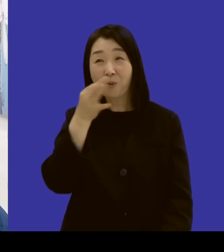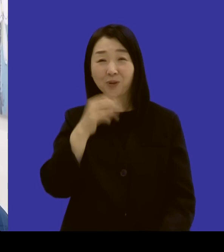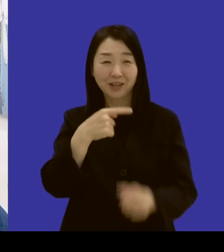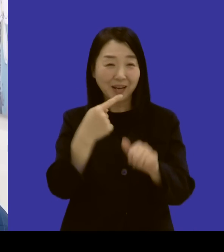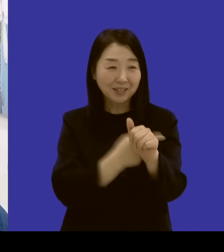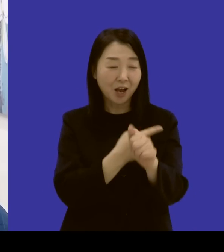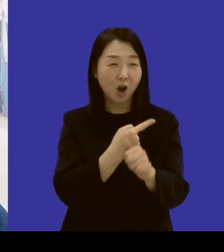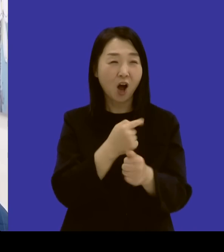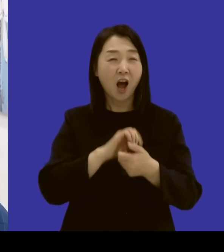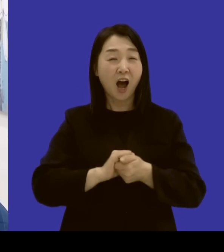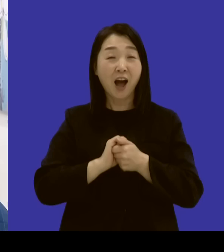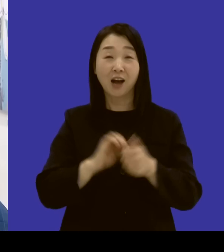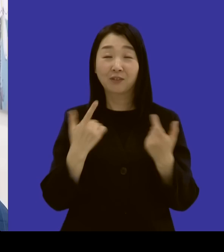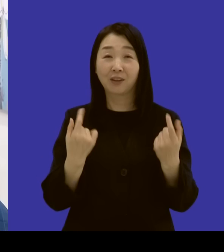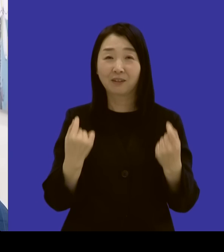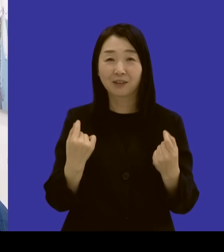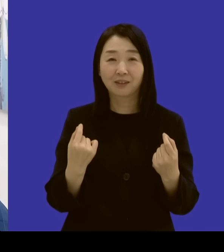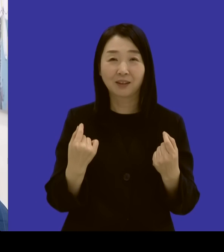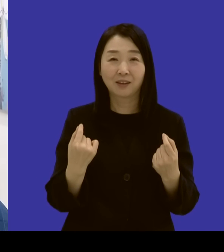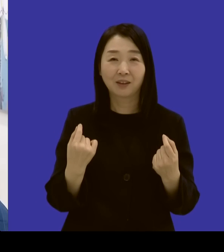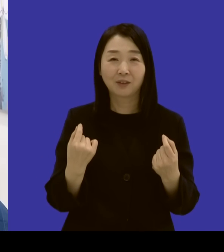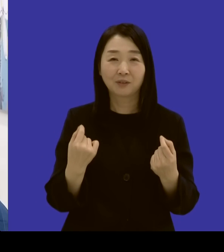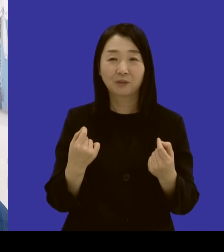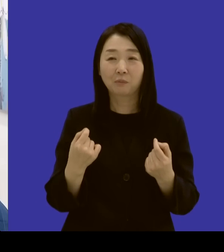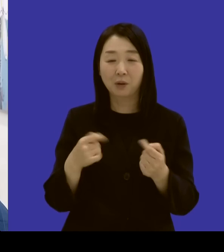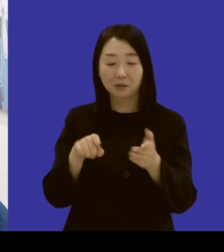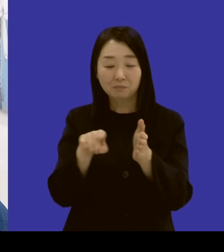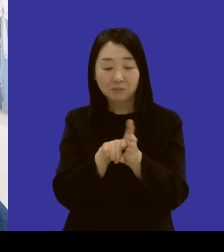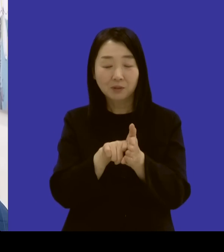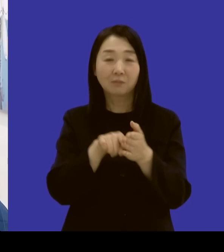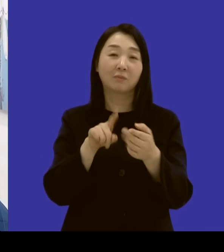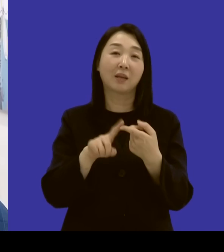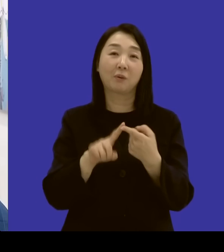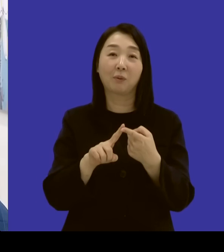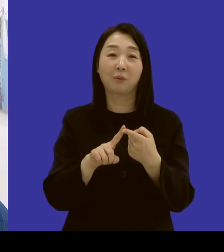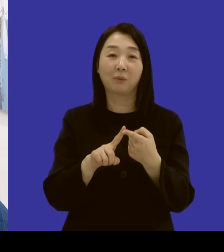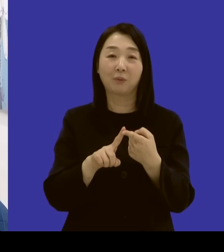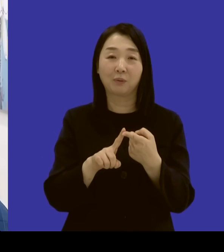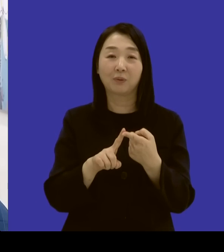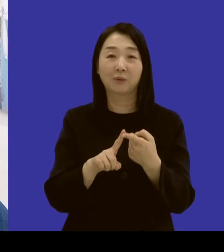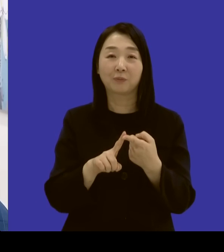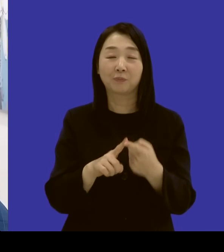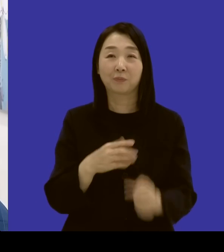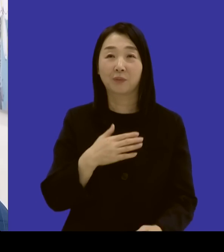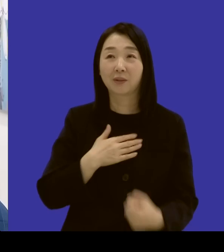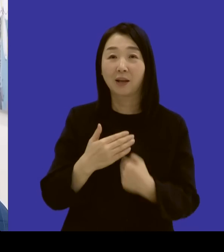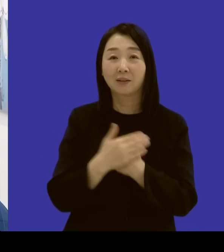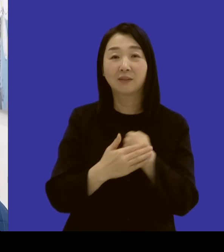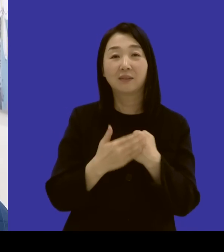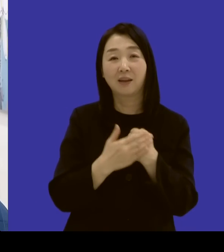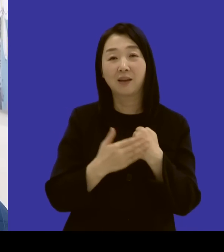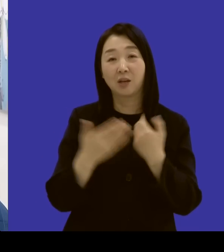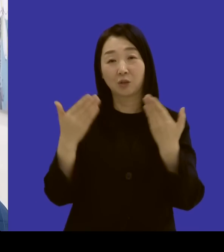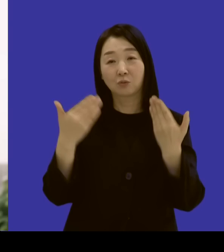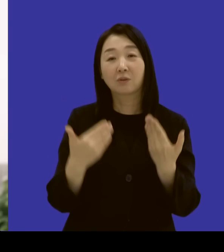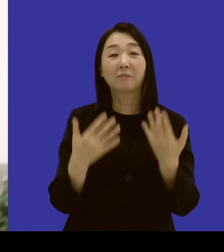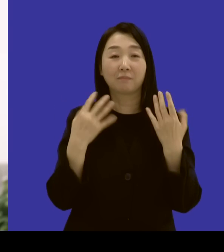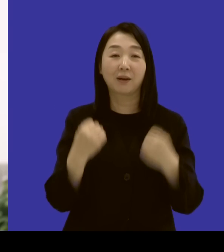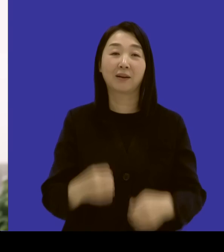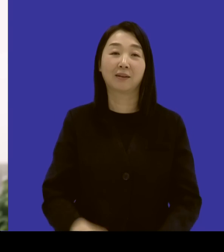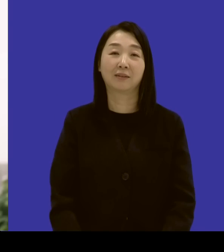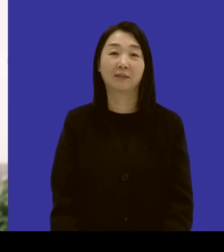같은데 또 너무 신앙적으로 정말 깊이 저한테 그런 어떤 은혜를 주신 게 너무